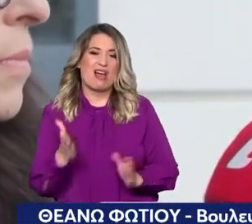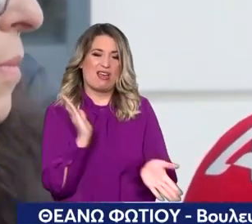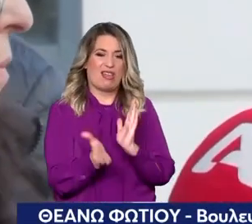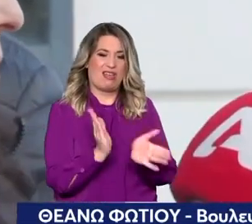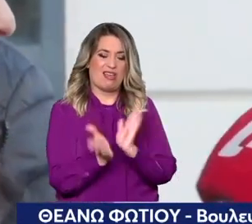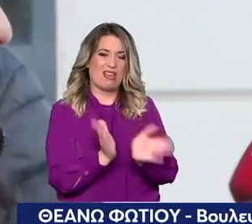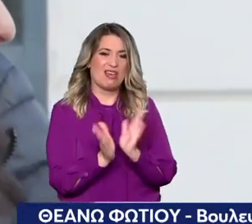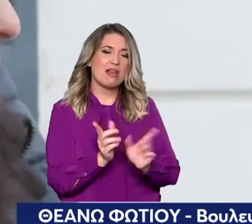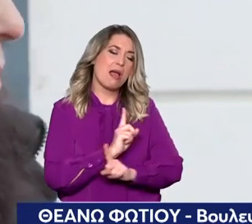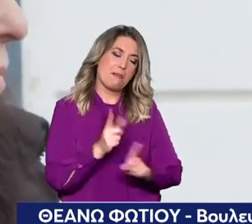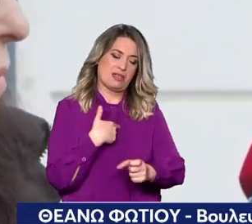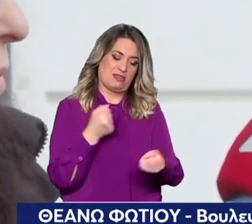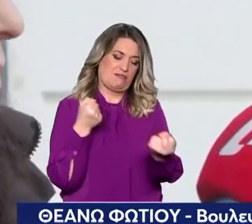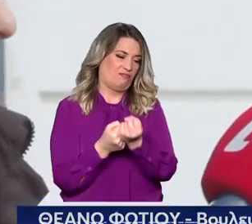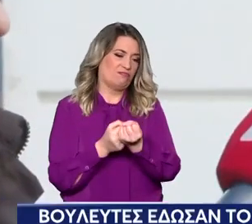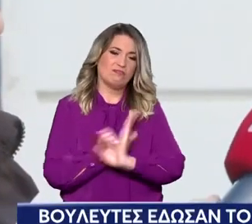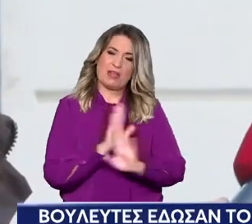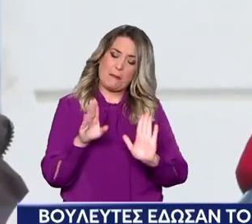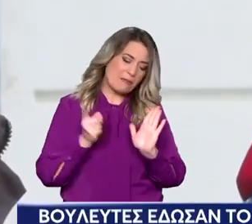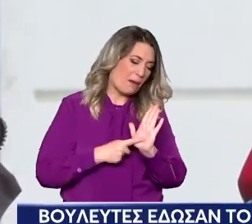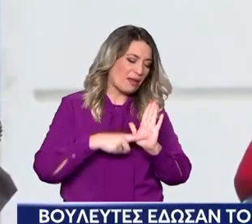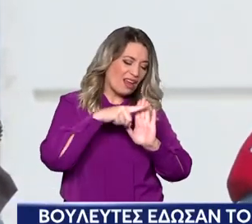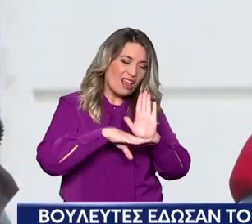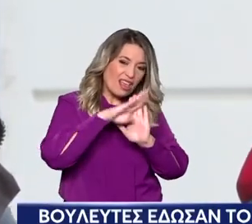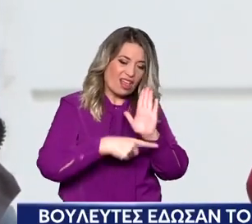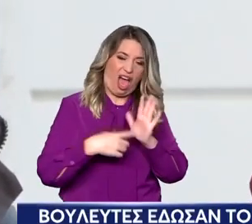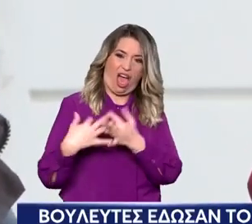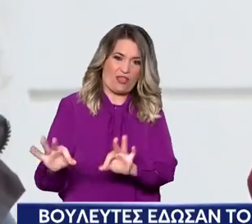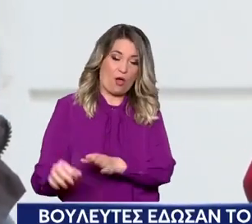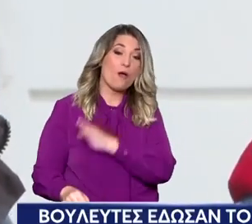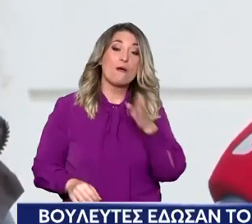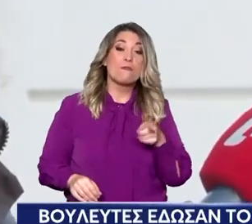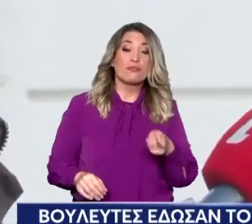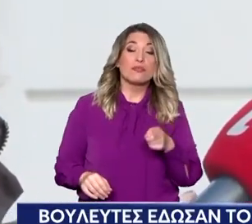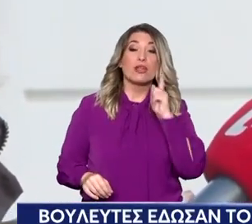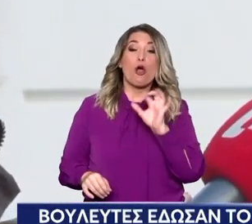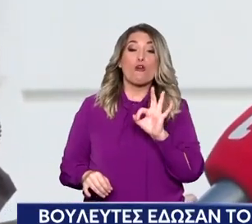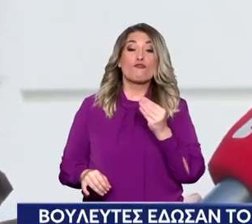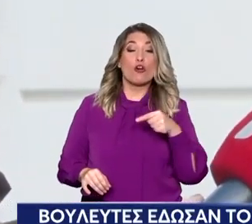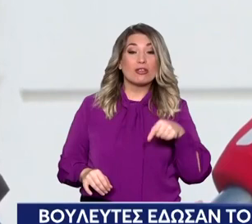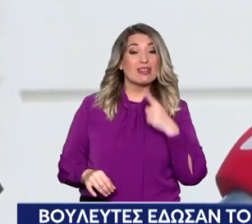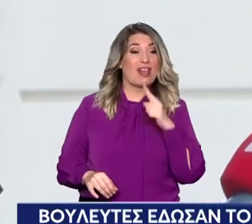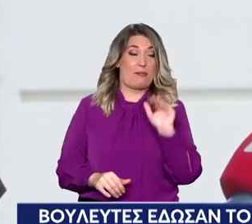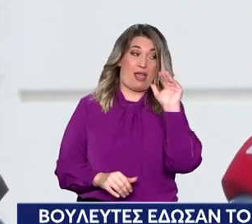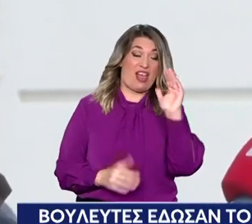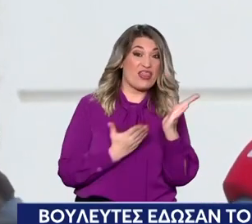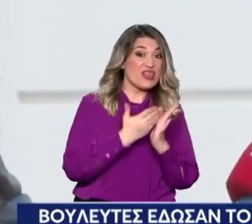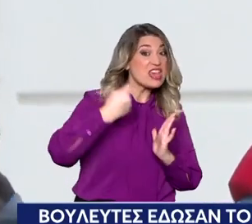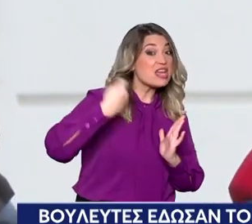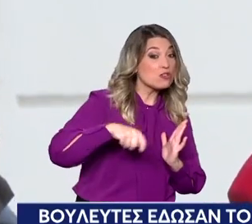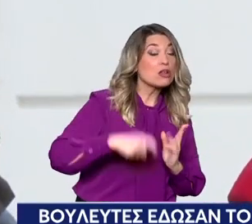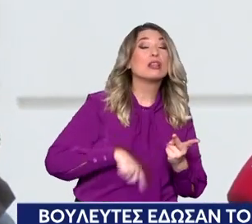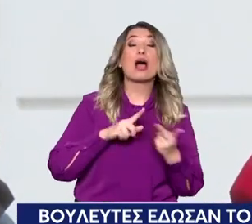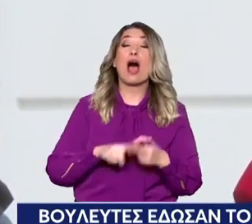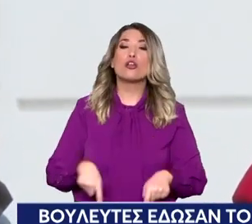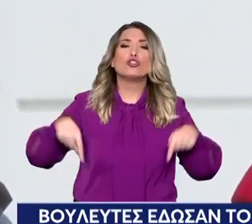κοντά στη 12χρονο θεωρούμε ότι αυτή τη στιγμή χρειάζεται όχι μόνο δικαιοσύνη αλλά απαιτούνται